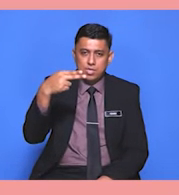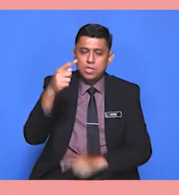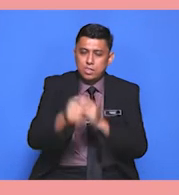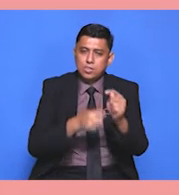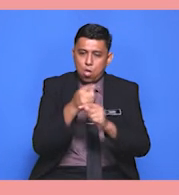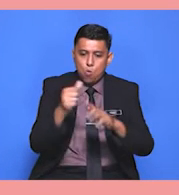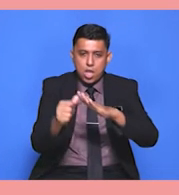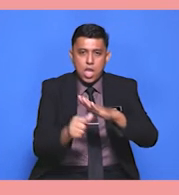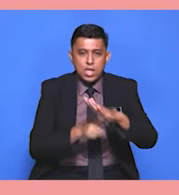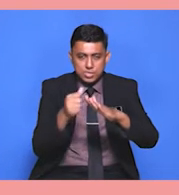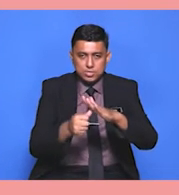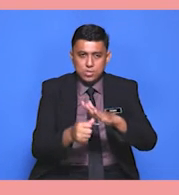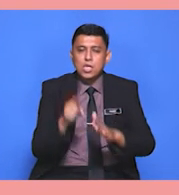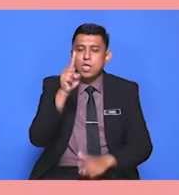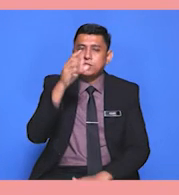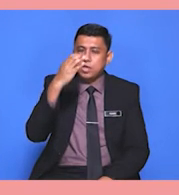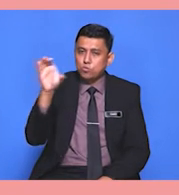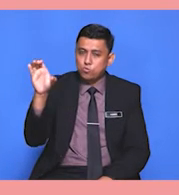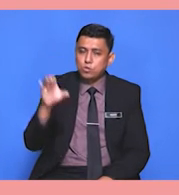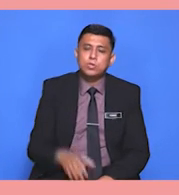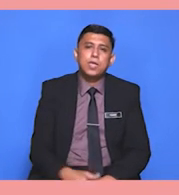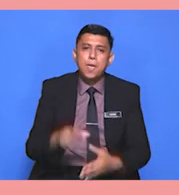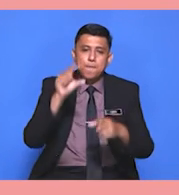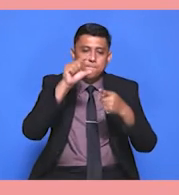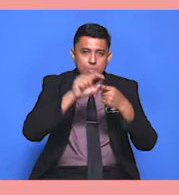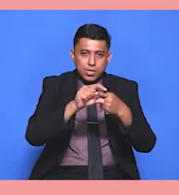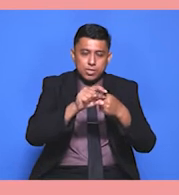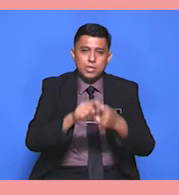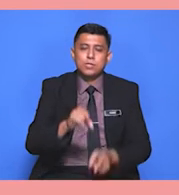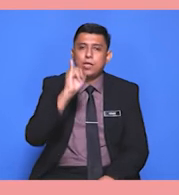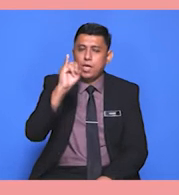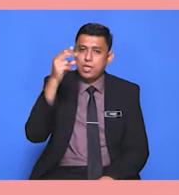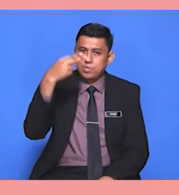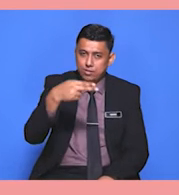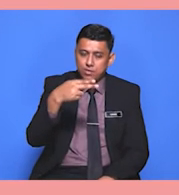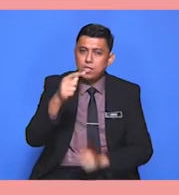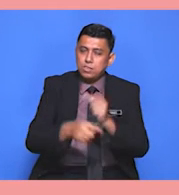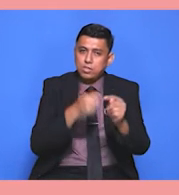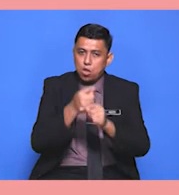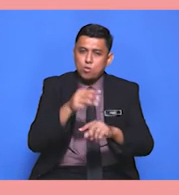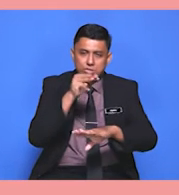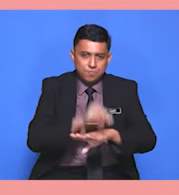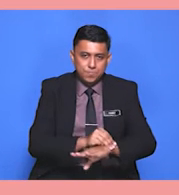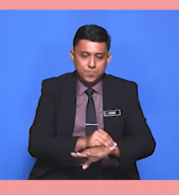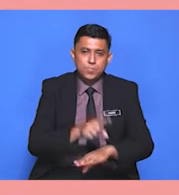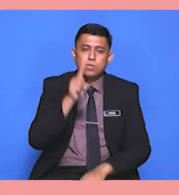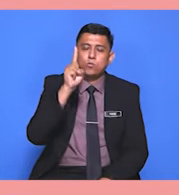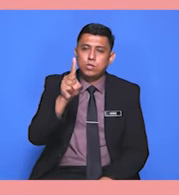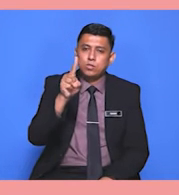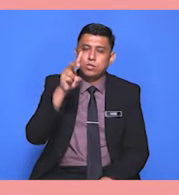tahun asas iaitu 100 bahagi indeks harga tahun semasa iaitu